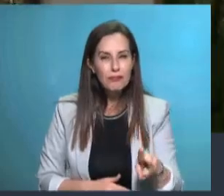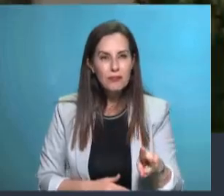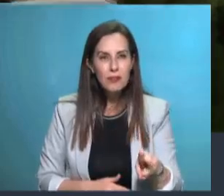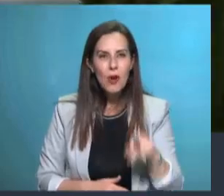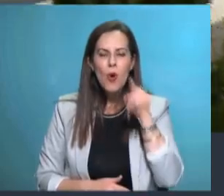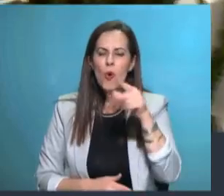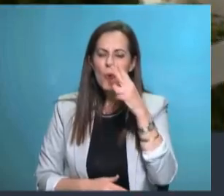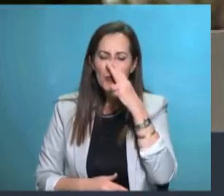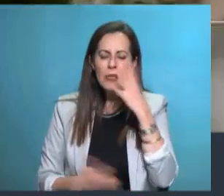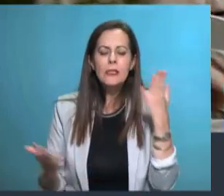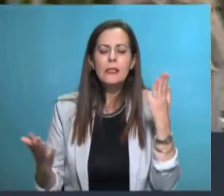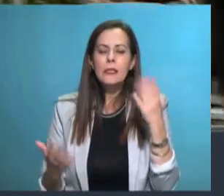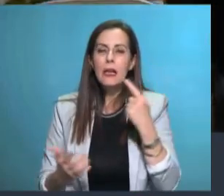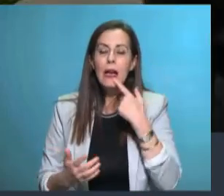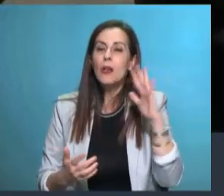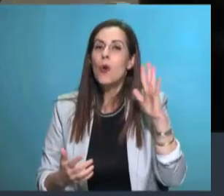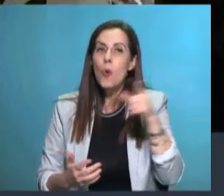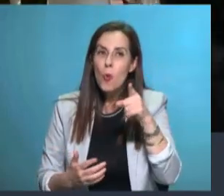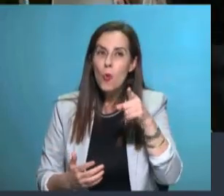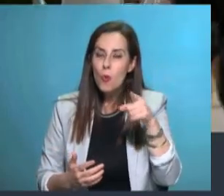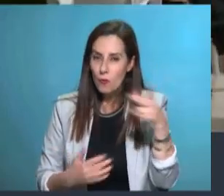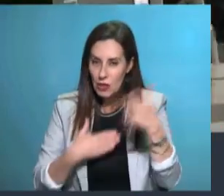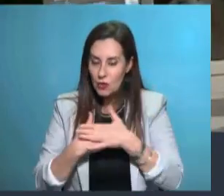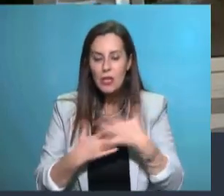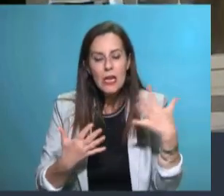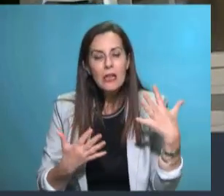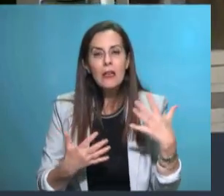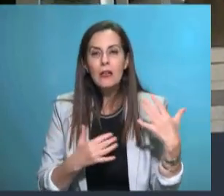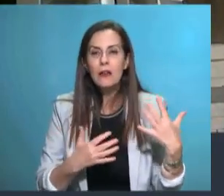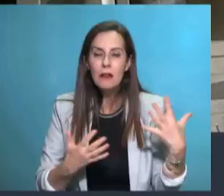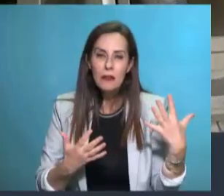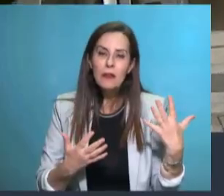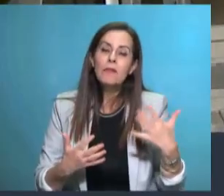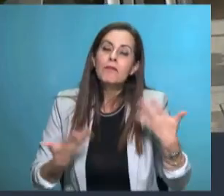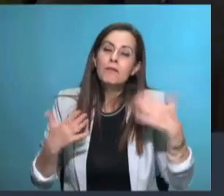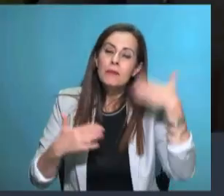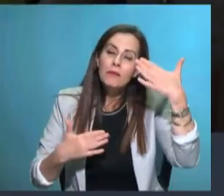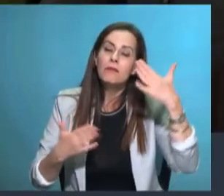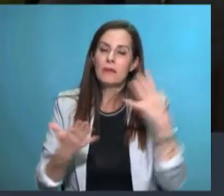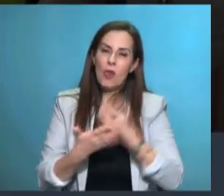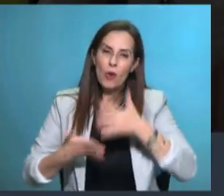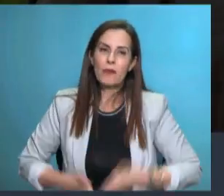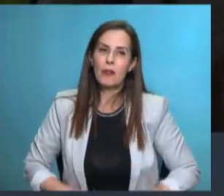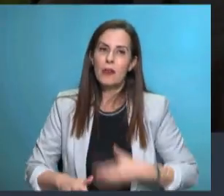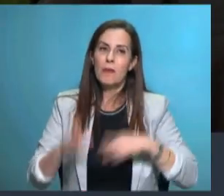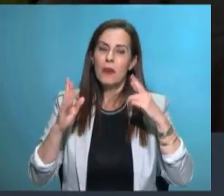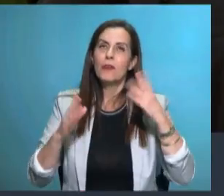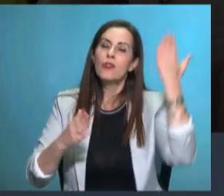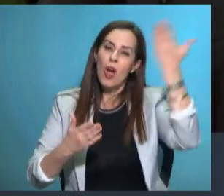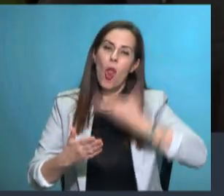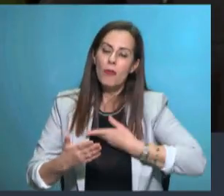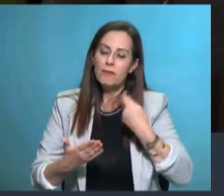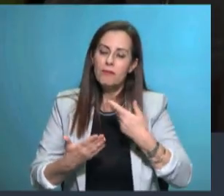מנסה להתנחם בתקווה שהוא וחלימה הצליחו להביא בעתיד דור המשך. אני מקווה שאלוהים יפצה